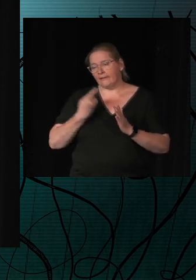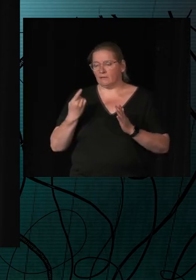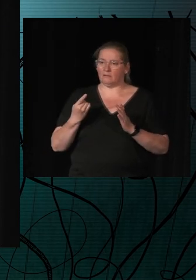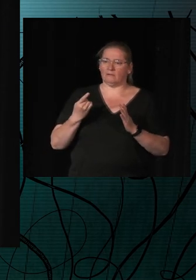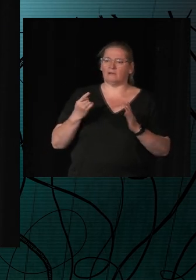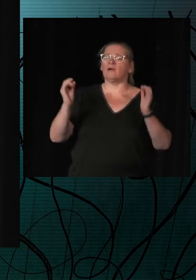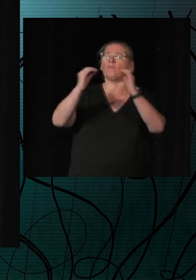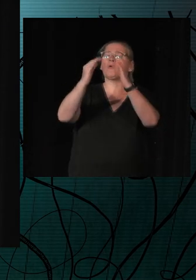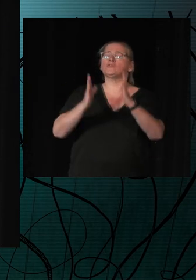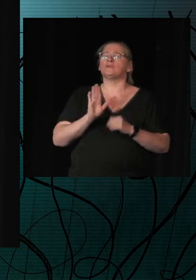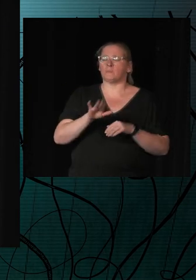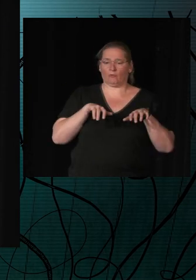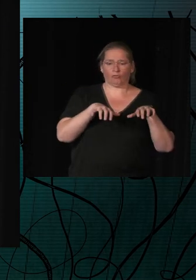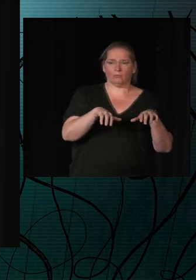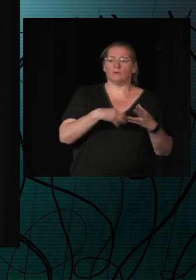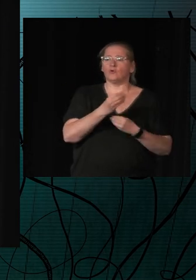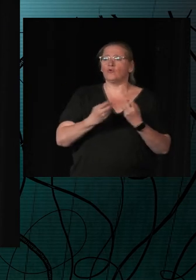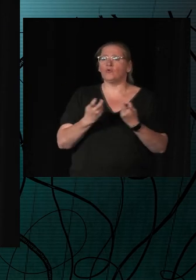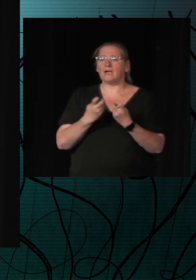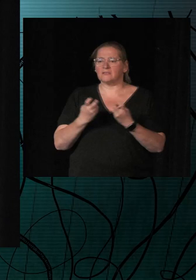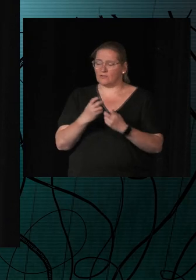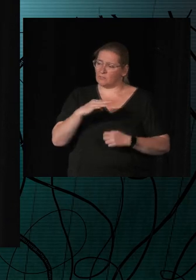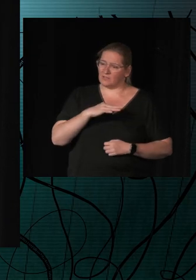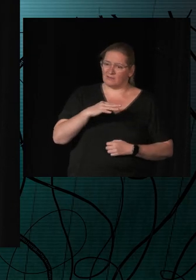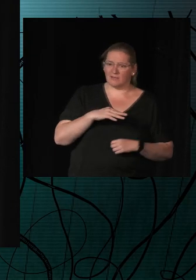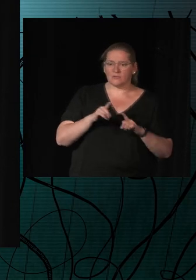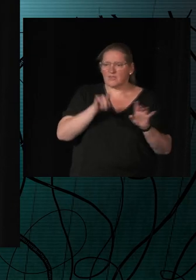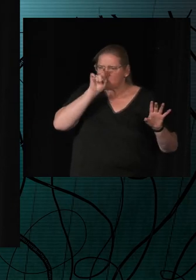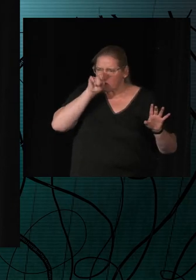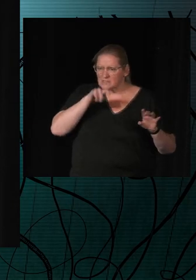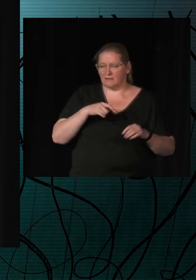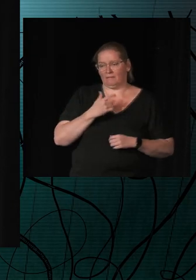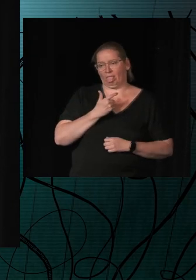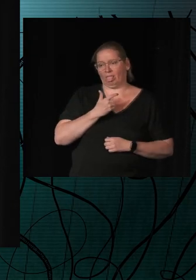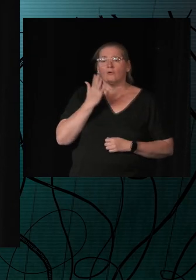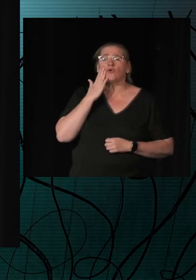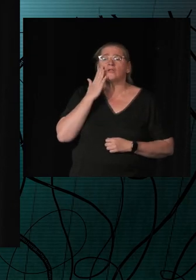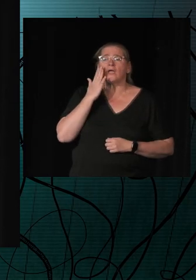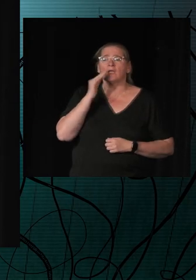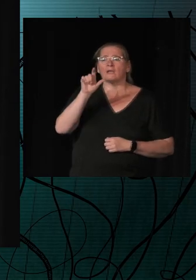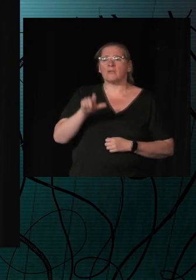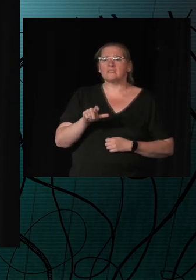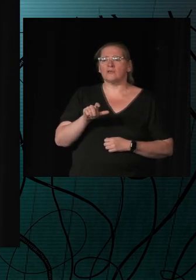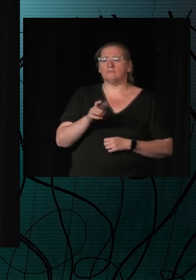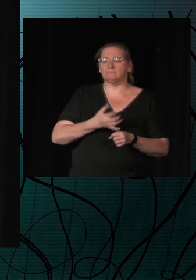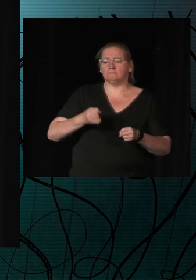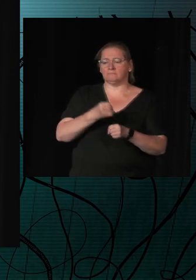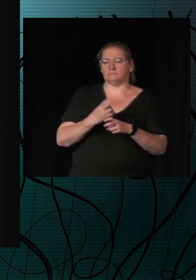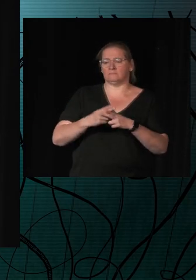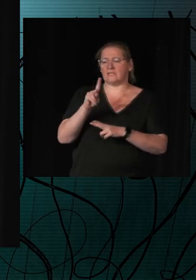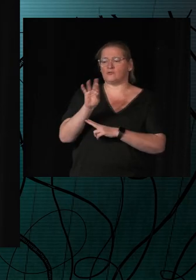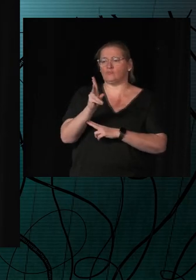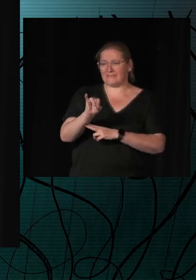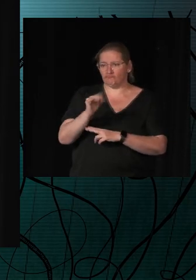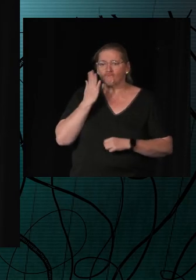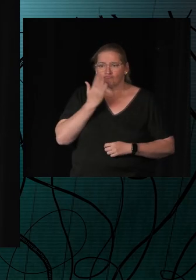ou ou par exemple la sorcière rigolote de bonjo kazoui parce que voilà tout le monde connaît à peu près ces exemples mais ce qui est plutôt intéressant de creuser c'est